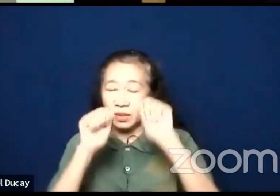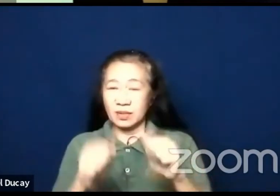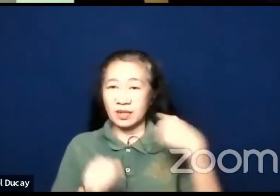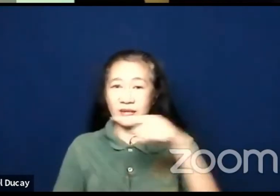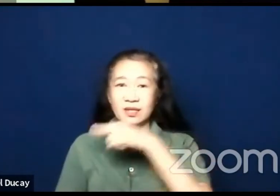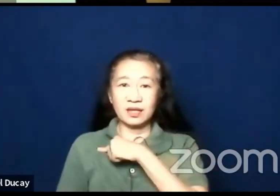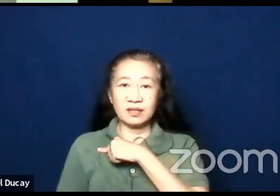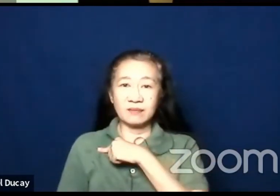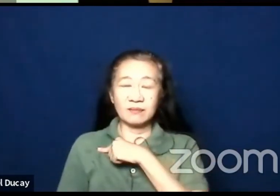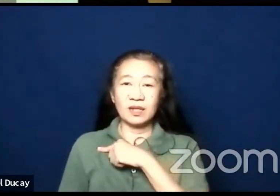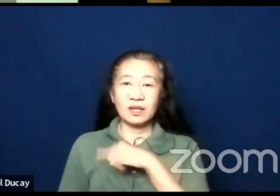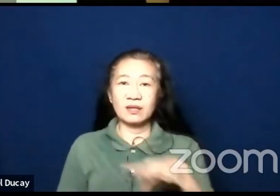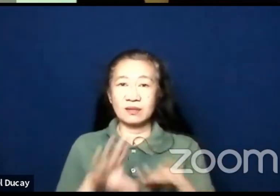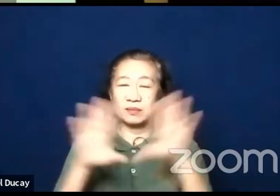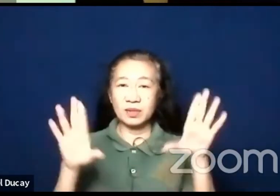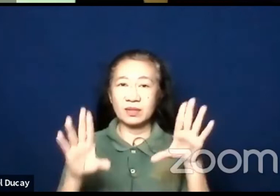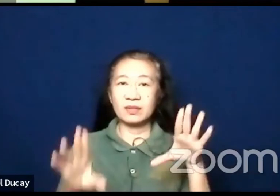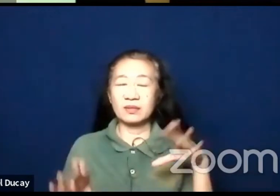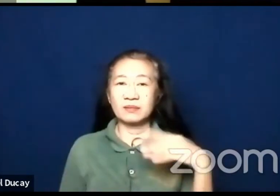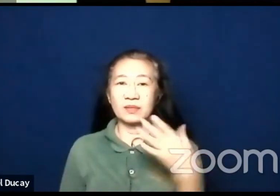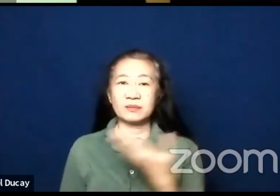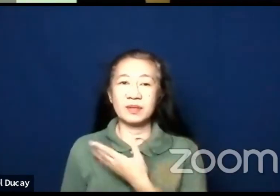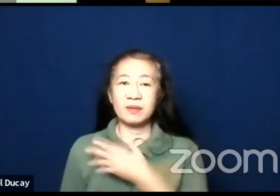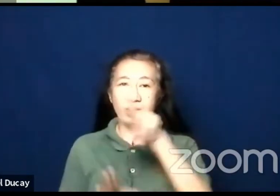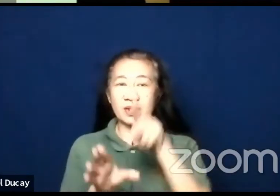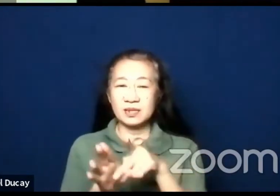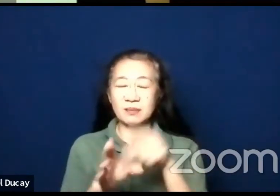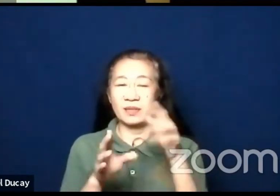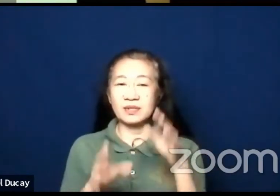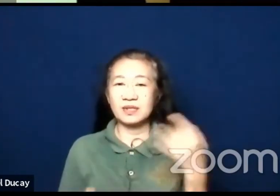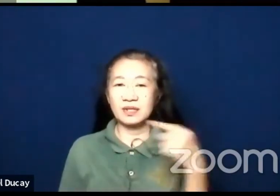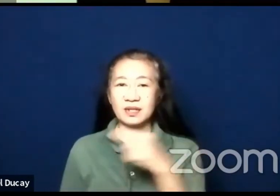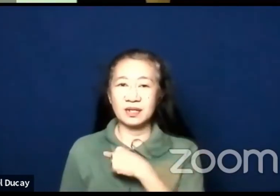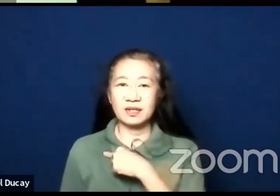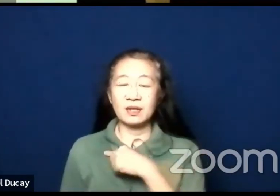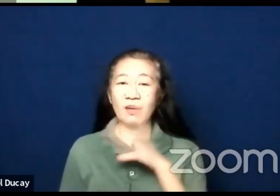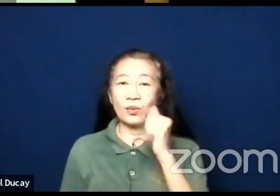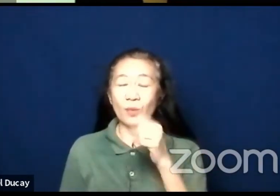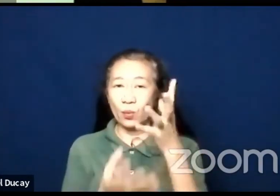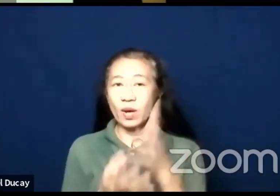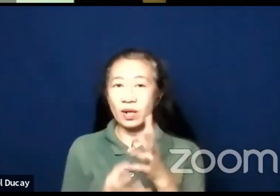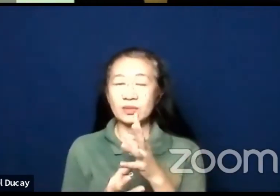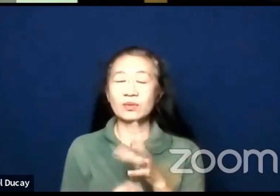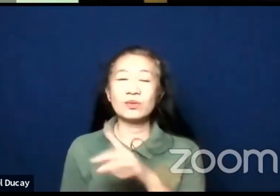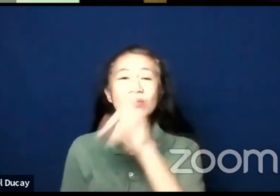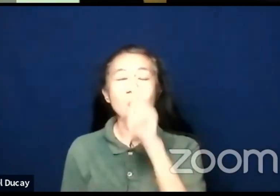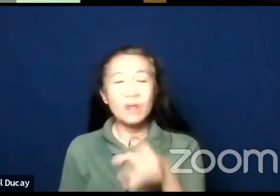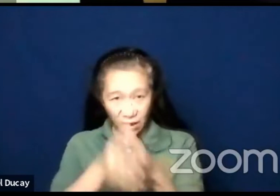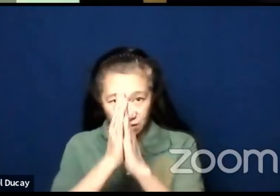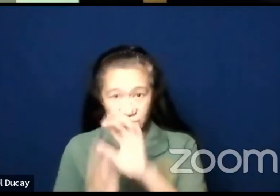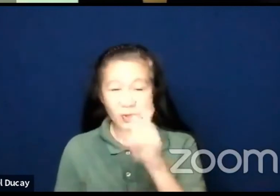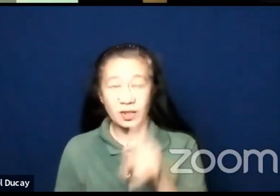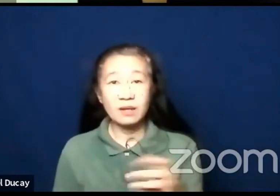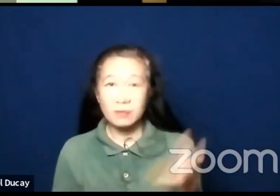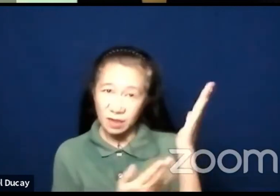natin i-unmute, no, yung mga participants natin, no, na gustong magtanong, and then nandyan na